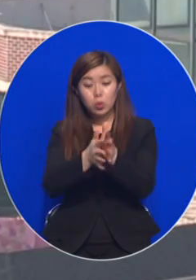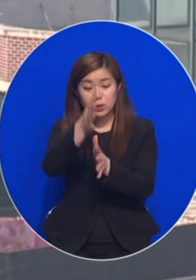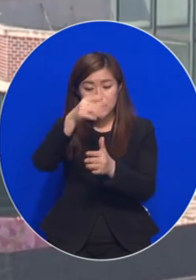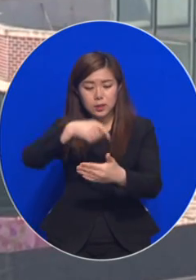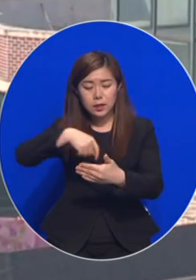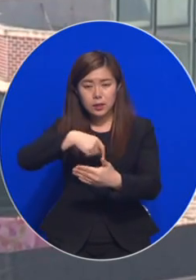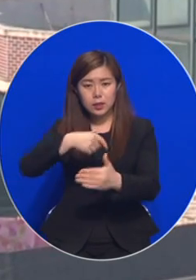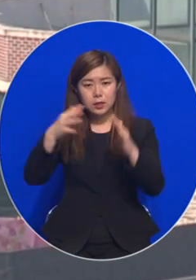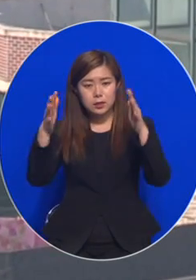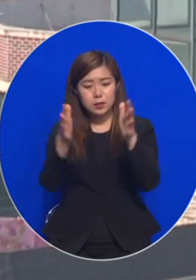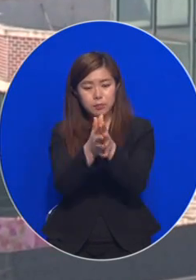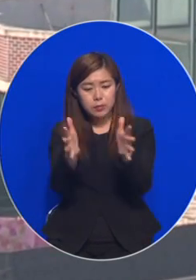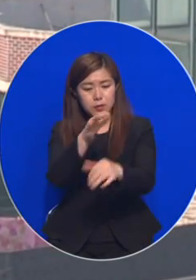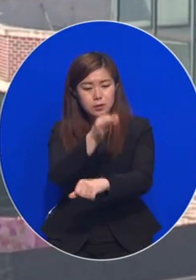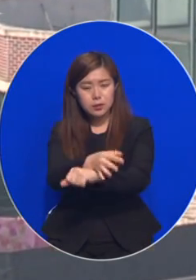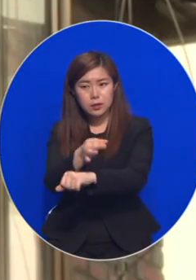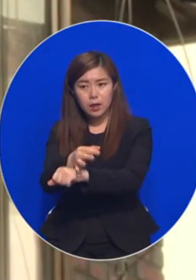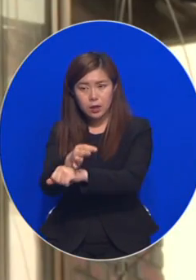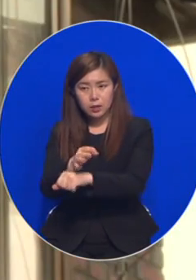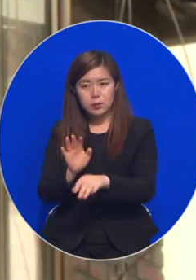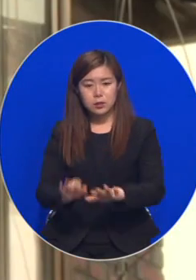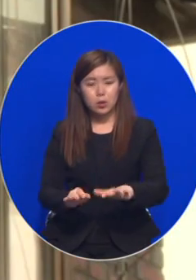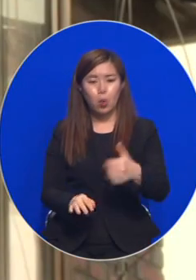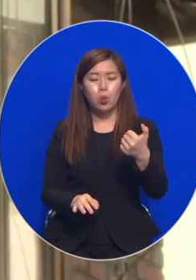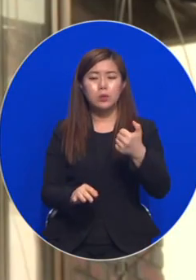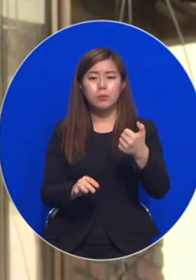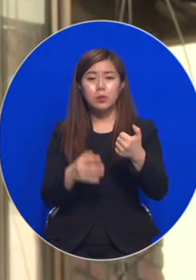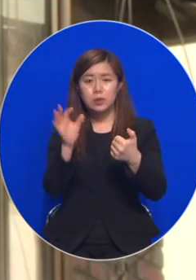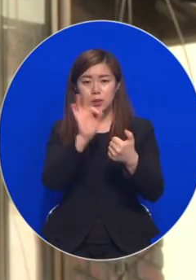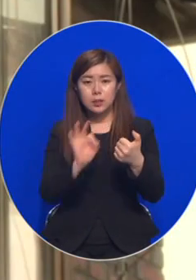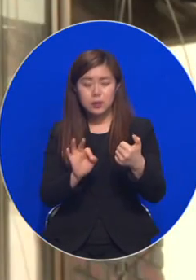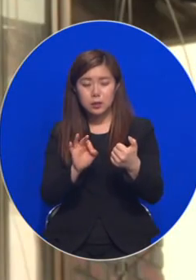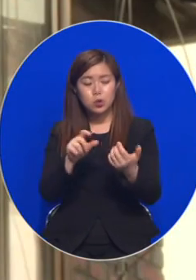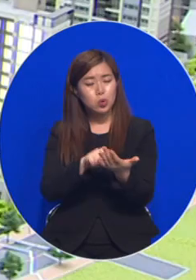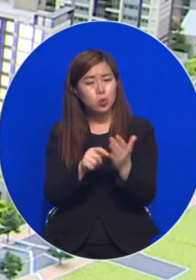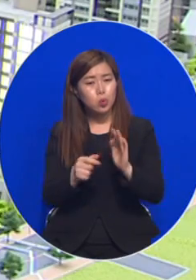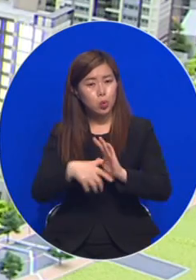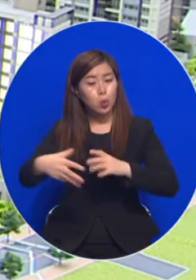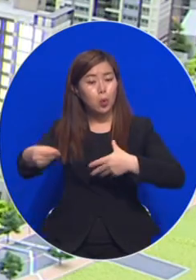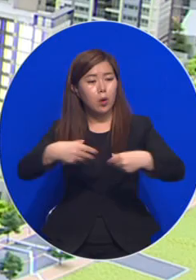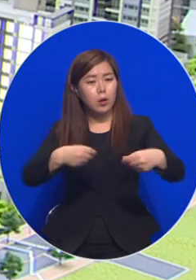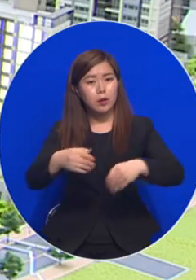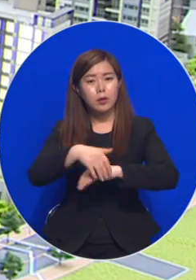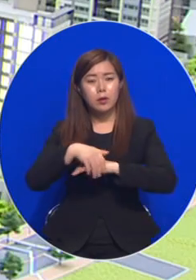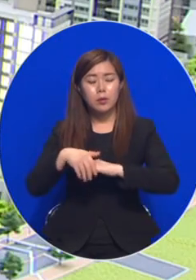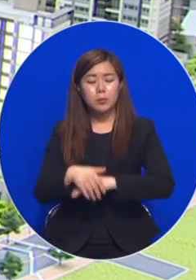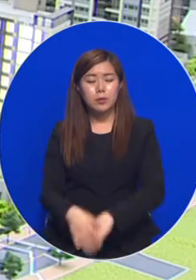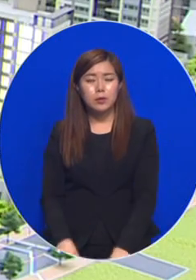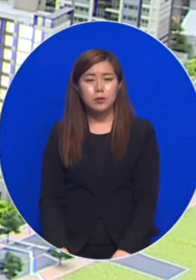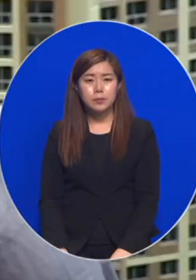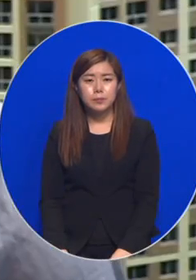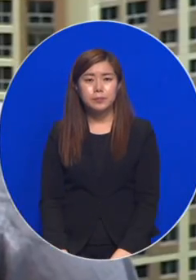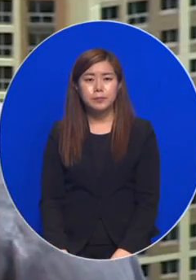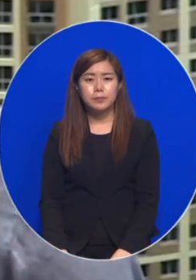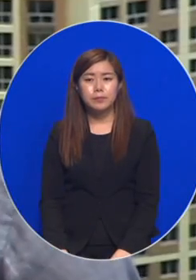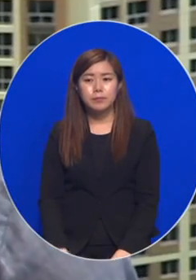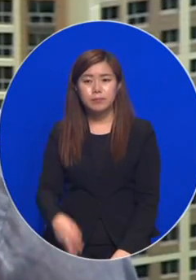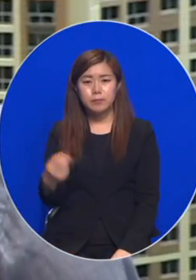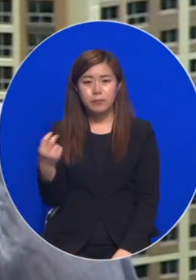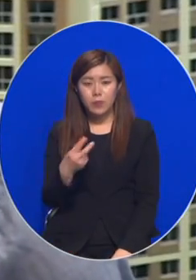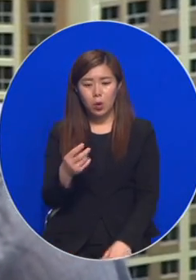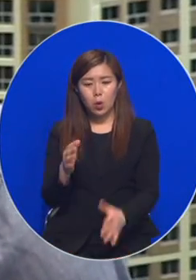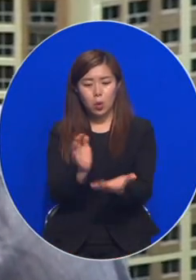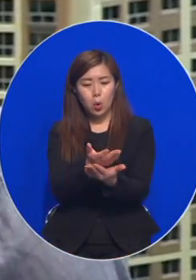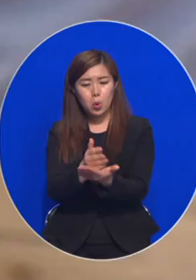시세의 50% 이내로 최소 연간 1만 가구를 공급할 방침입니다. 정부는 지속적인 주택 물량 확보로 공급